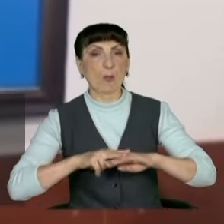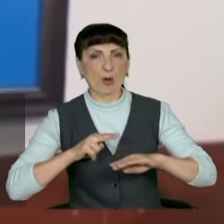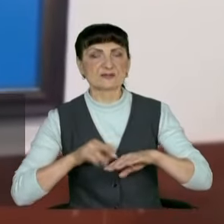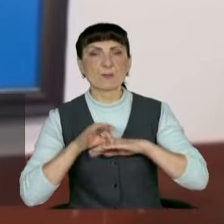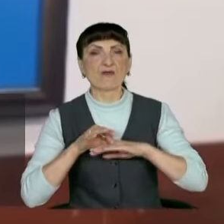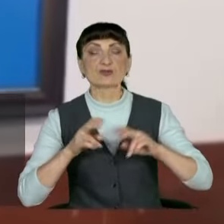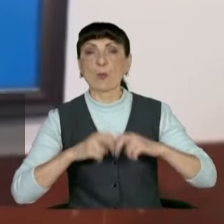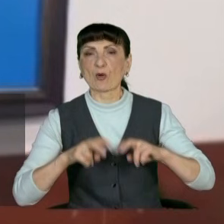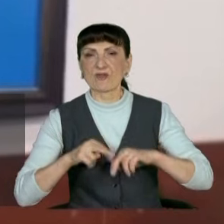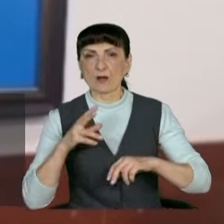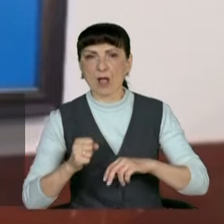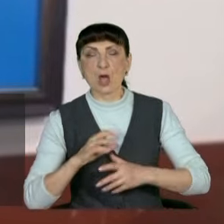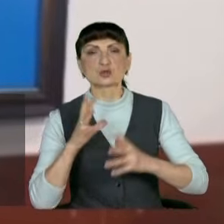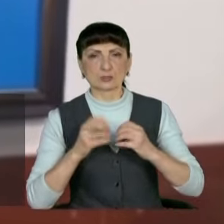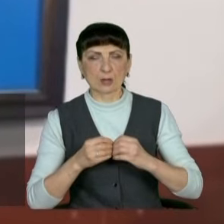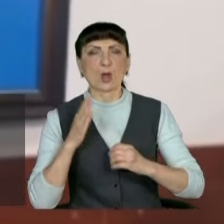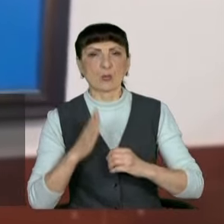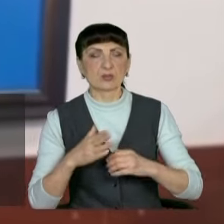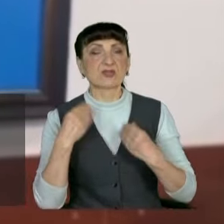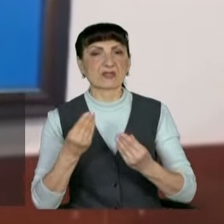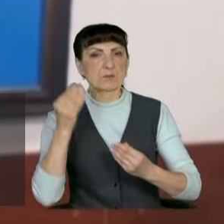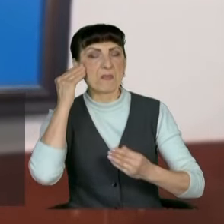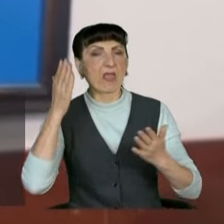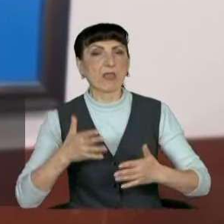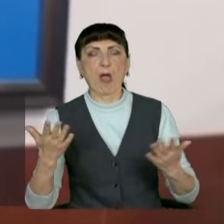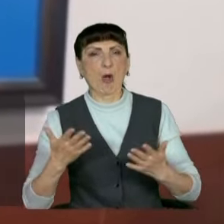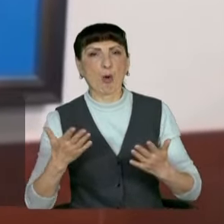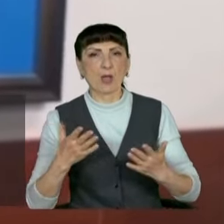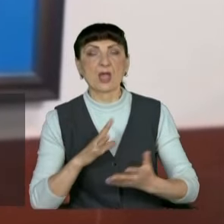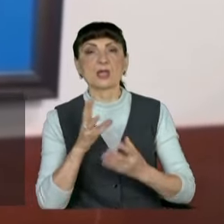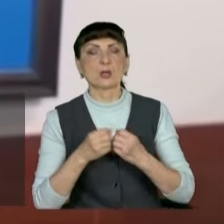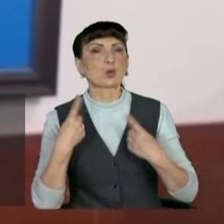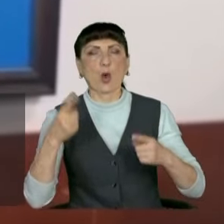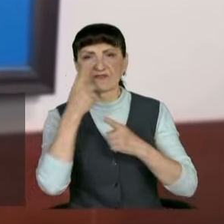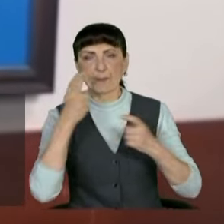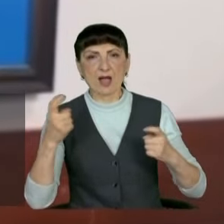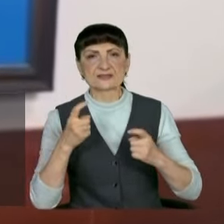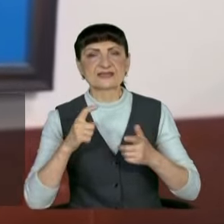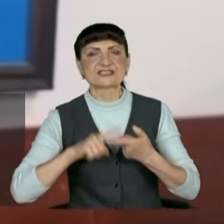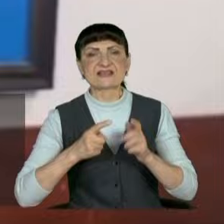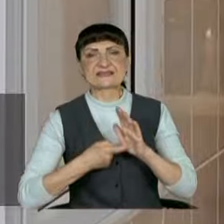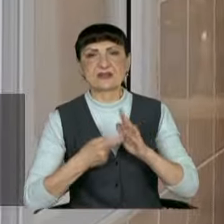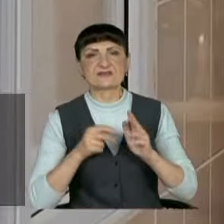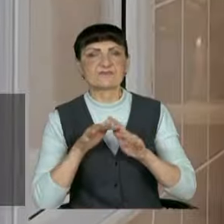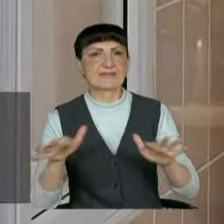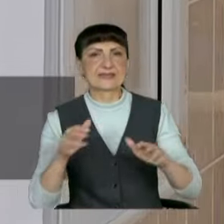проводится проверка. По результатам будет дана правовая оценка. Иная информация в интересах следствия не